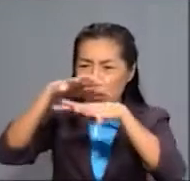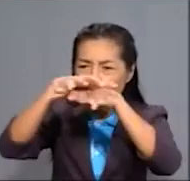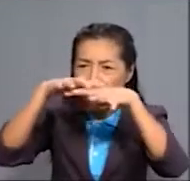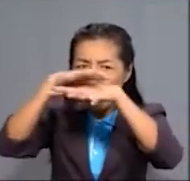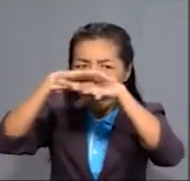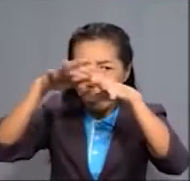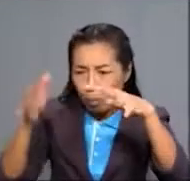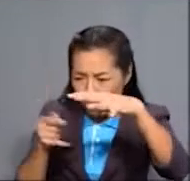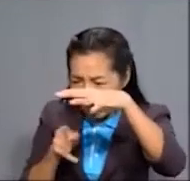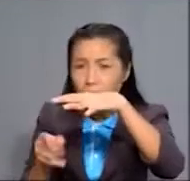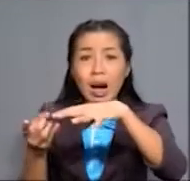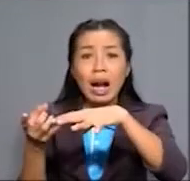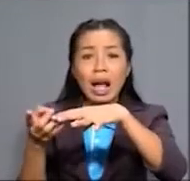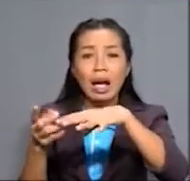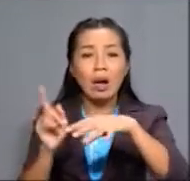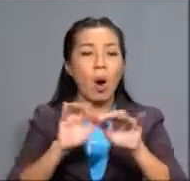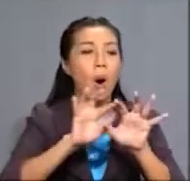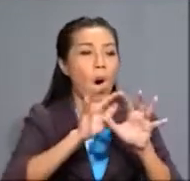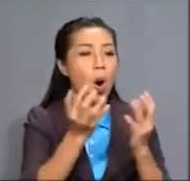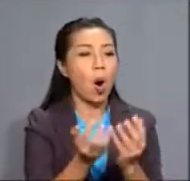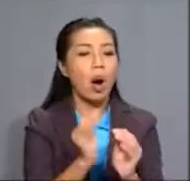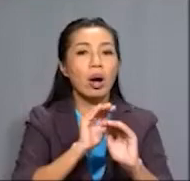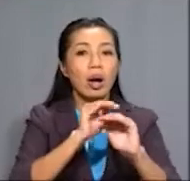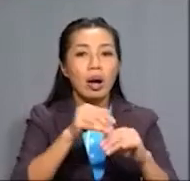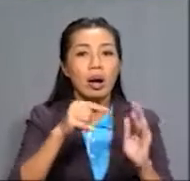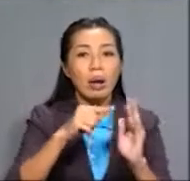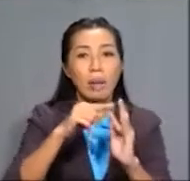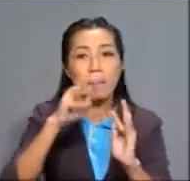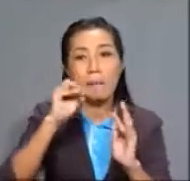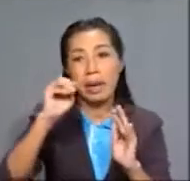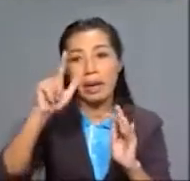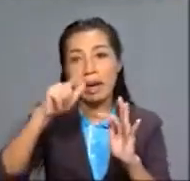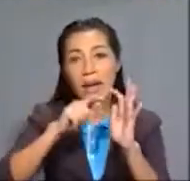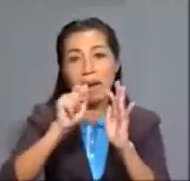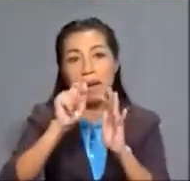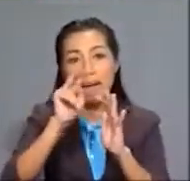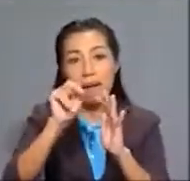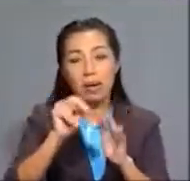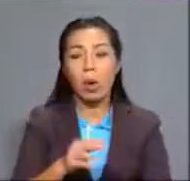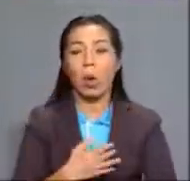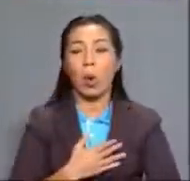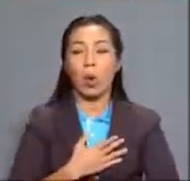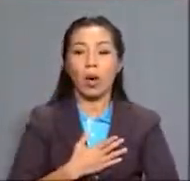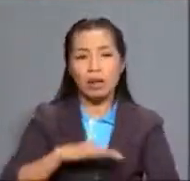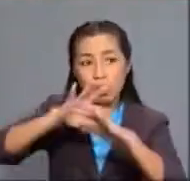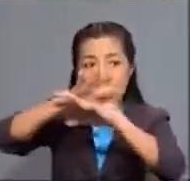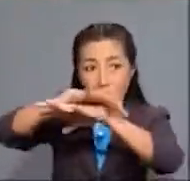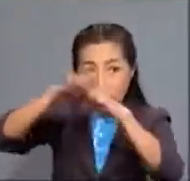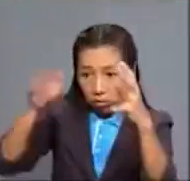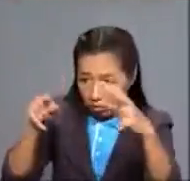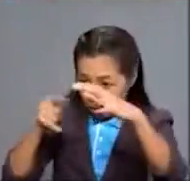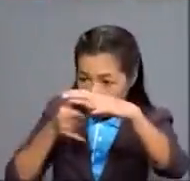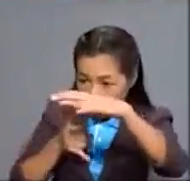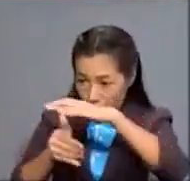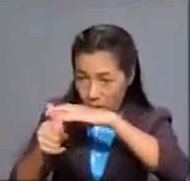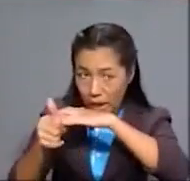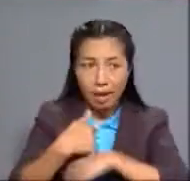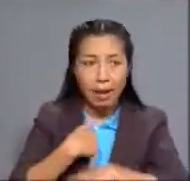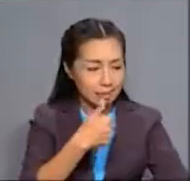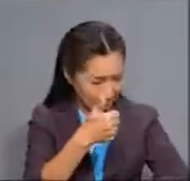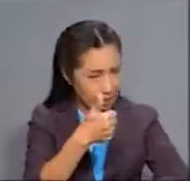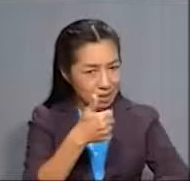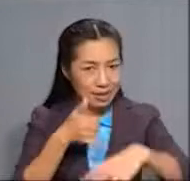เป็นมุ้งเมลอนครับ อ๋อนึกว่ามุ้งกัน ใจหมดเลย เนี่ยเหรอมุ้งเมลอน อ๋อใช่ครับ เราเข้าได้แน่นะ เข้าได้